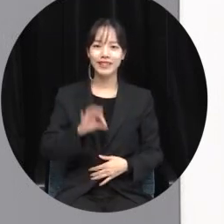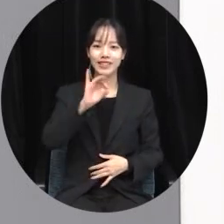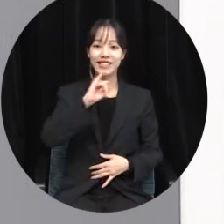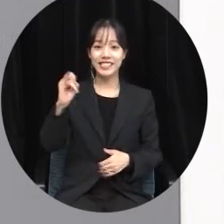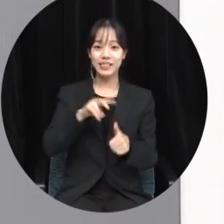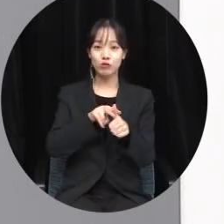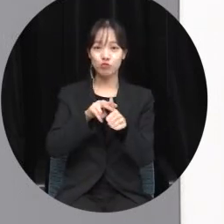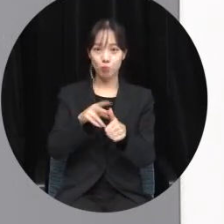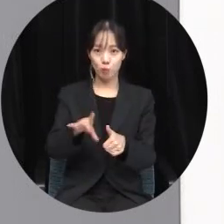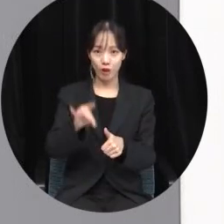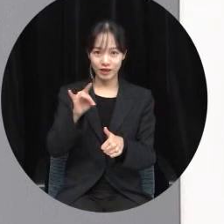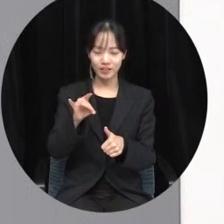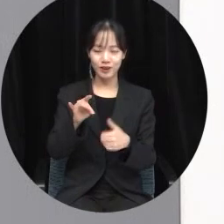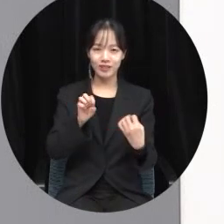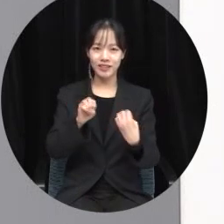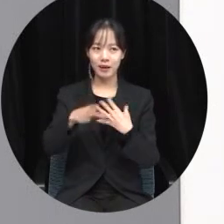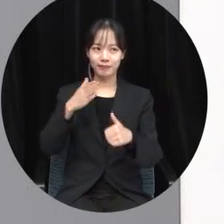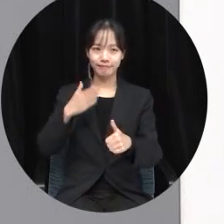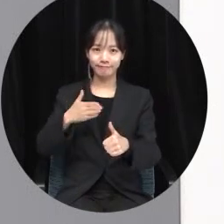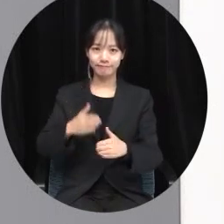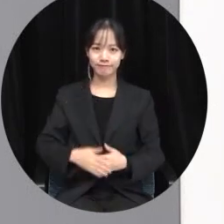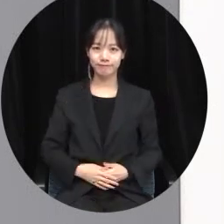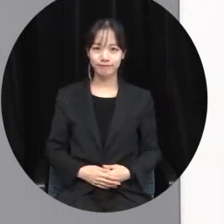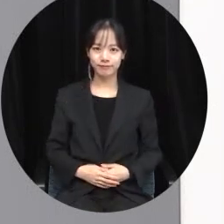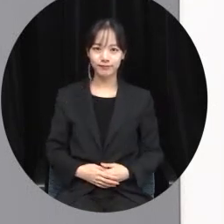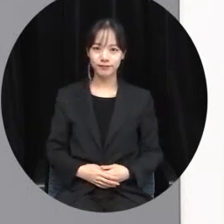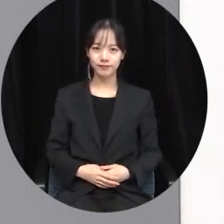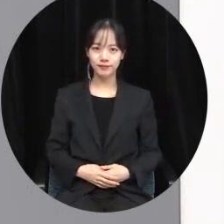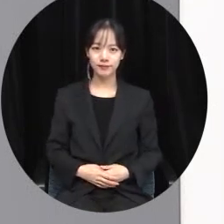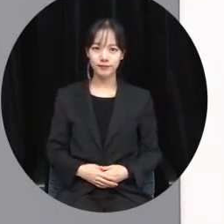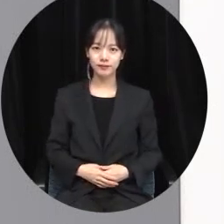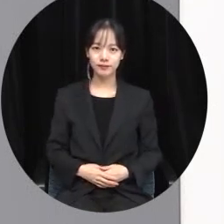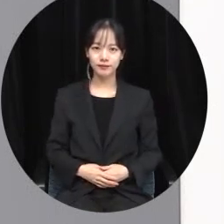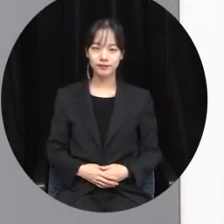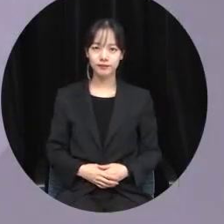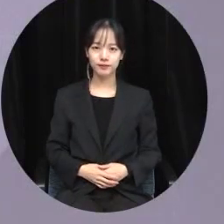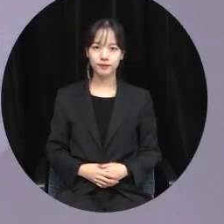후보부터 답변 들어보겠습니다.